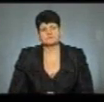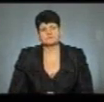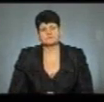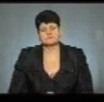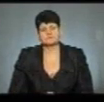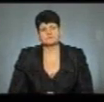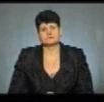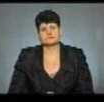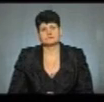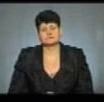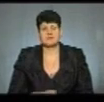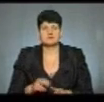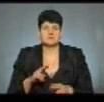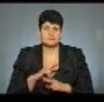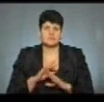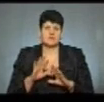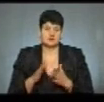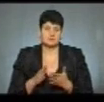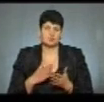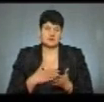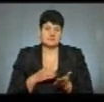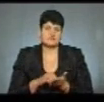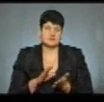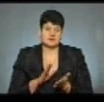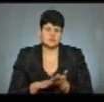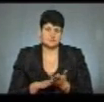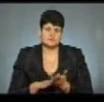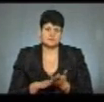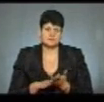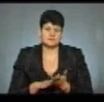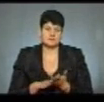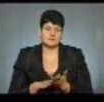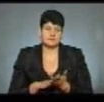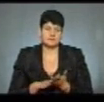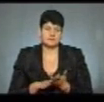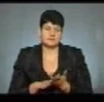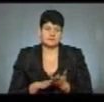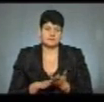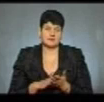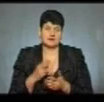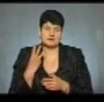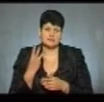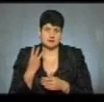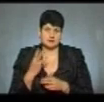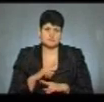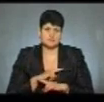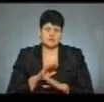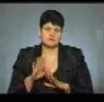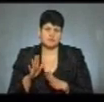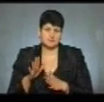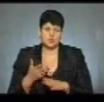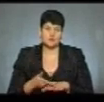випадки, ну, у нас зафіксовано, це в епідсезоні ми говоримо, зафіксовано 3 летальних випадки